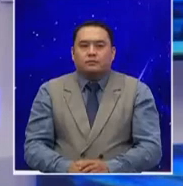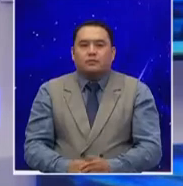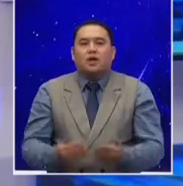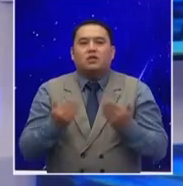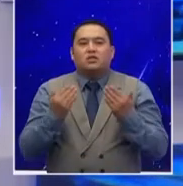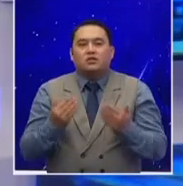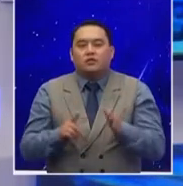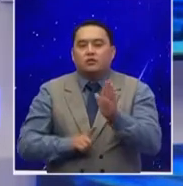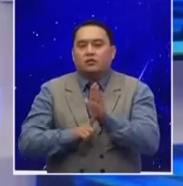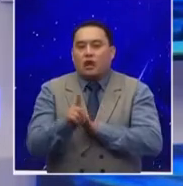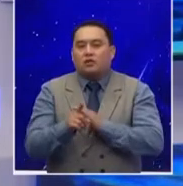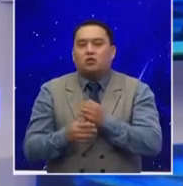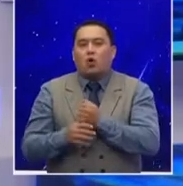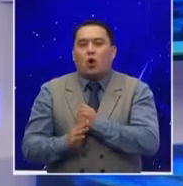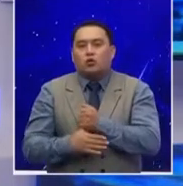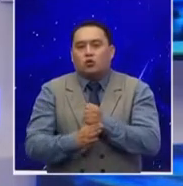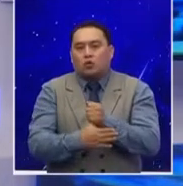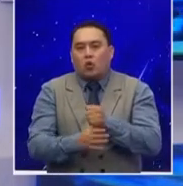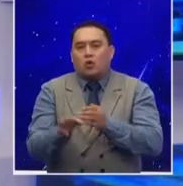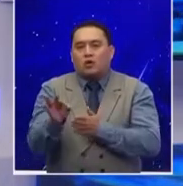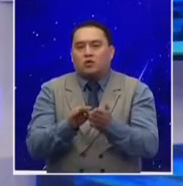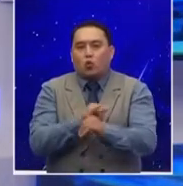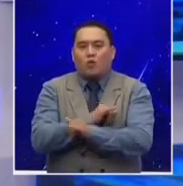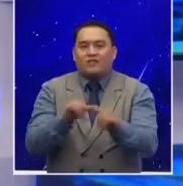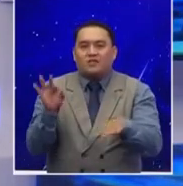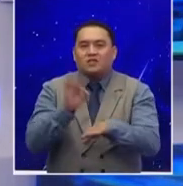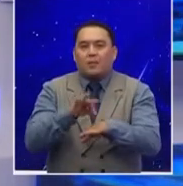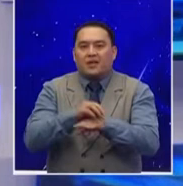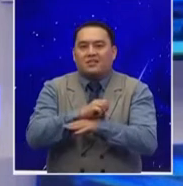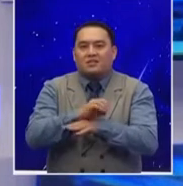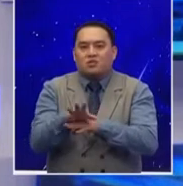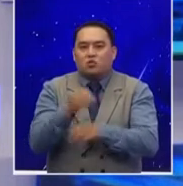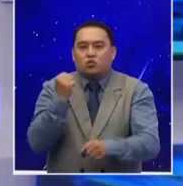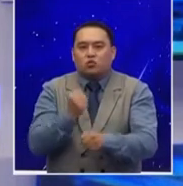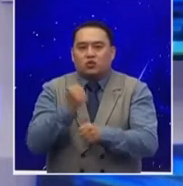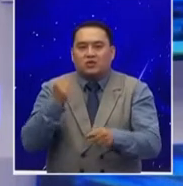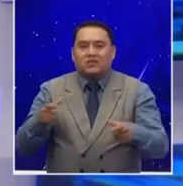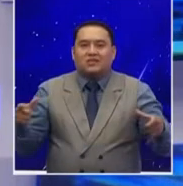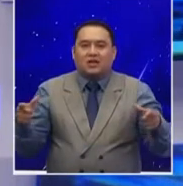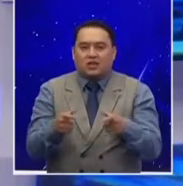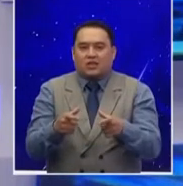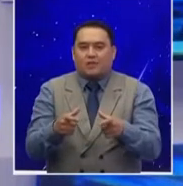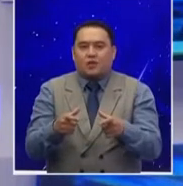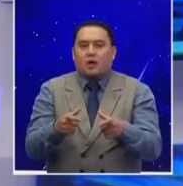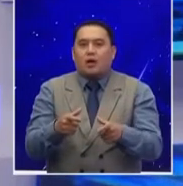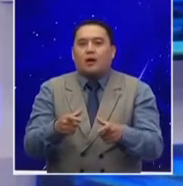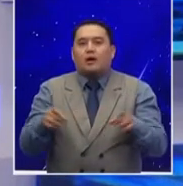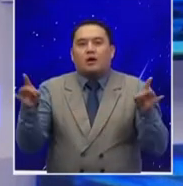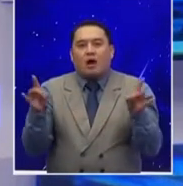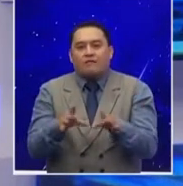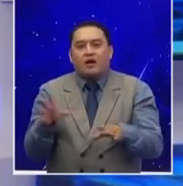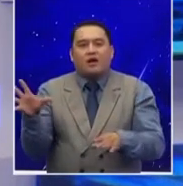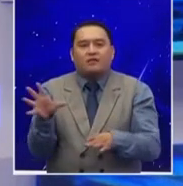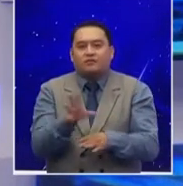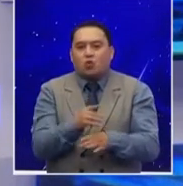С сегодняшнего дня в Атыравской области из-за резкого роста числа заболевших ужесточен режим карантина. Точки общепита, рестораны,